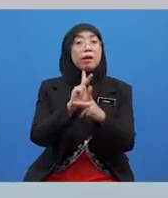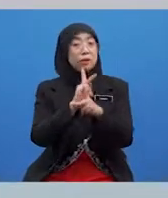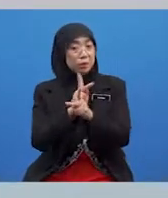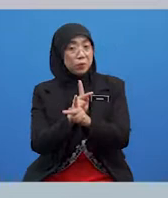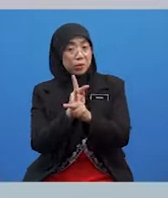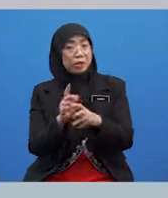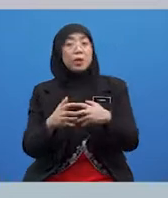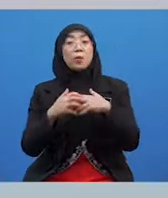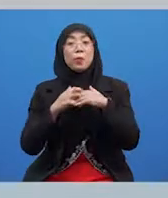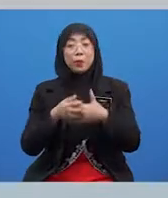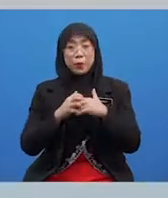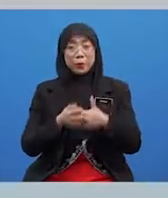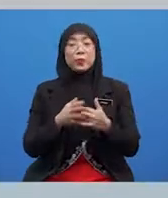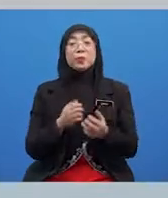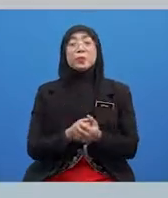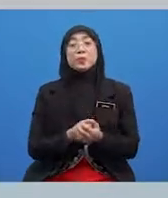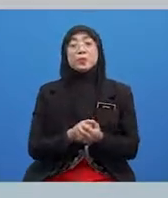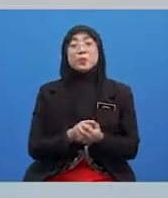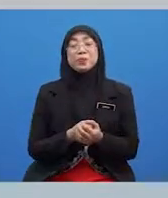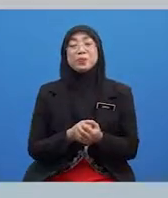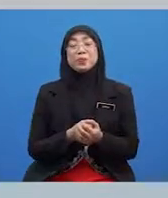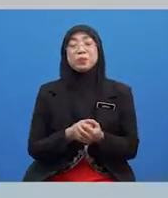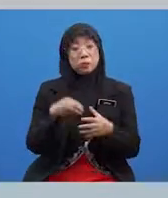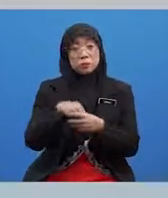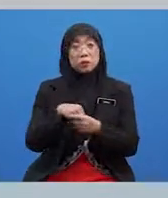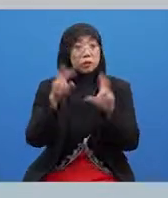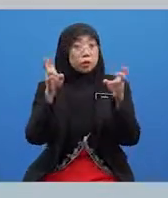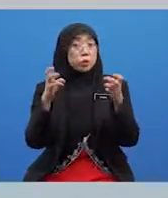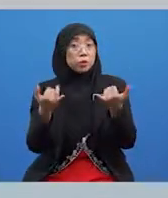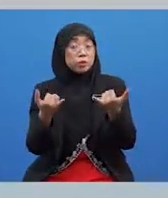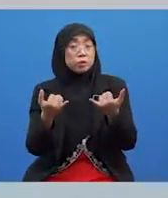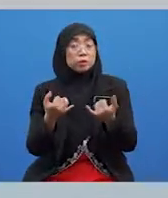memerihal ciri pergerakan dalam kawalan motor seperti fleksibiliti,